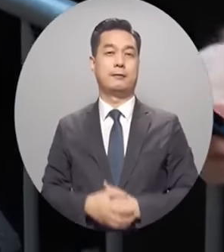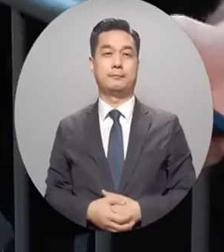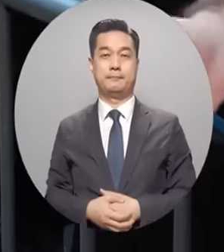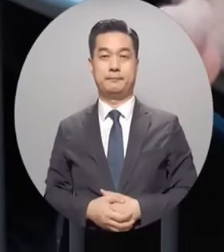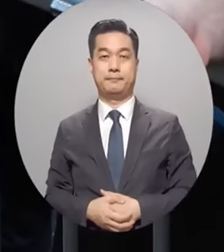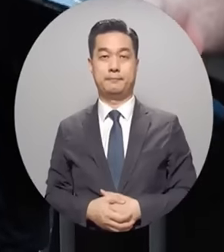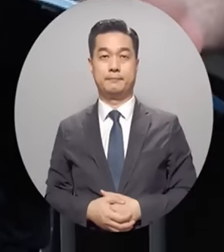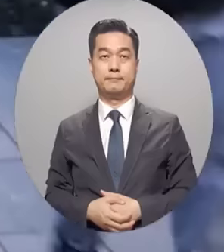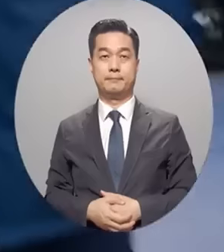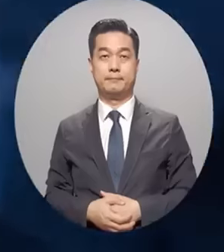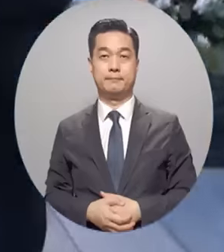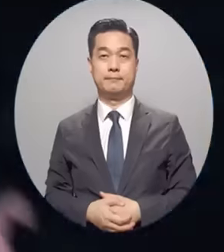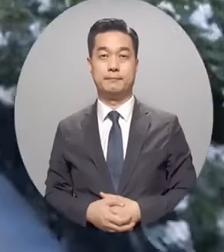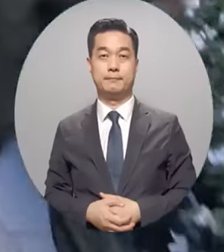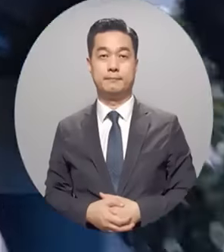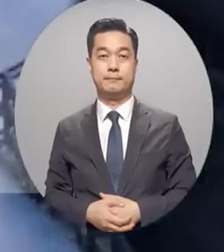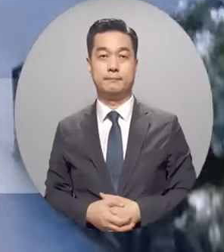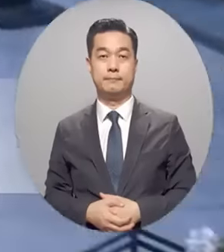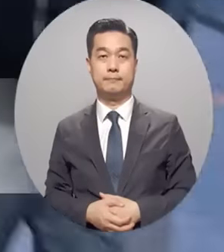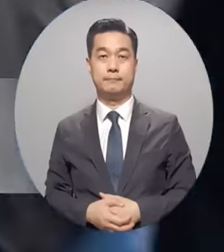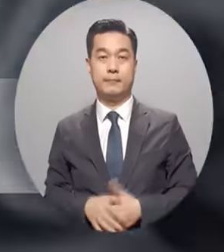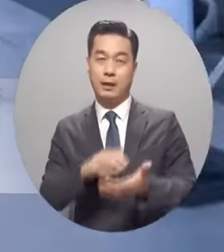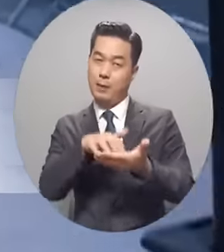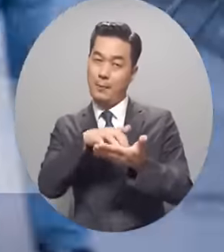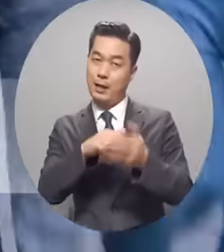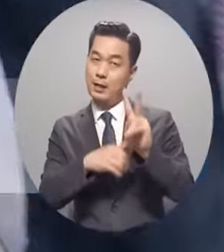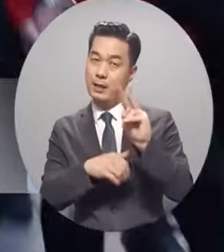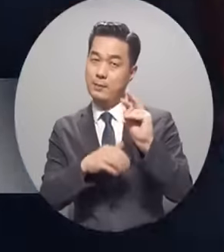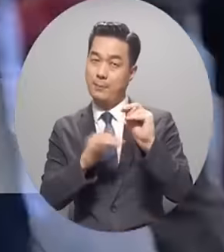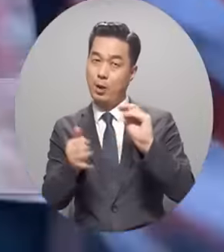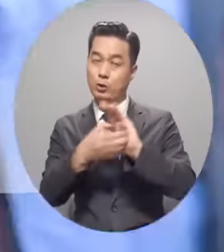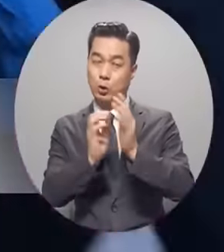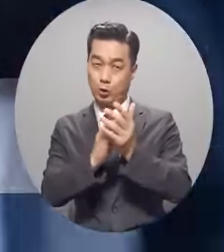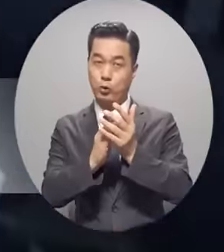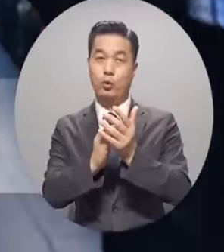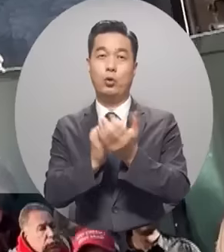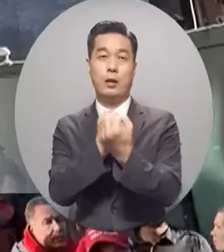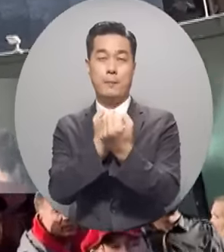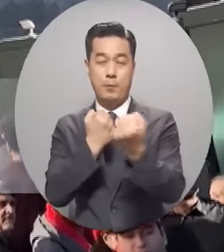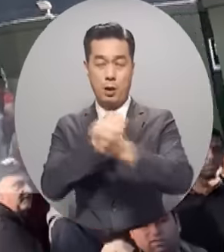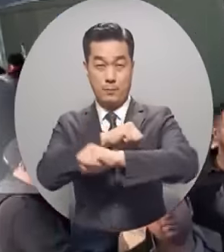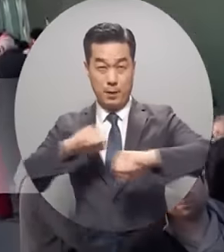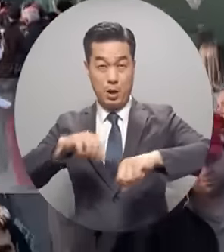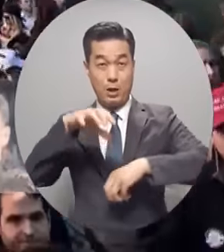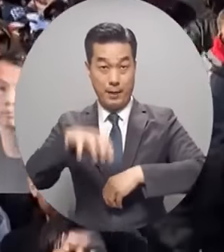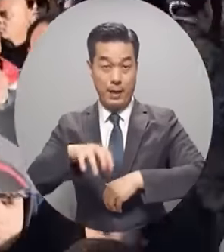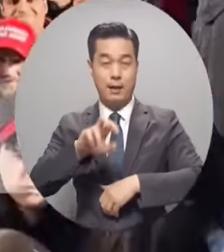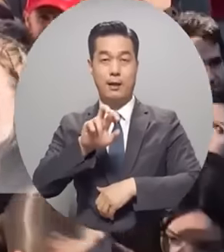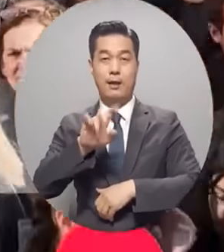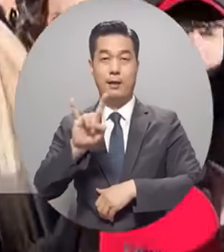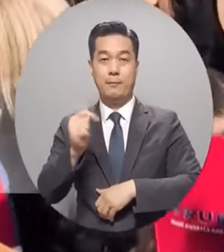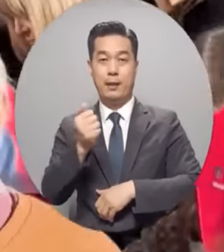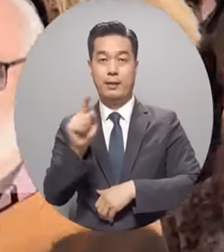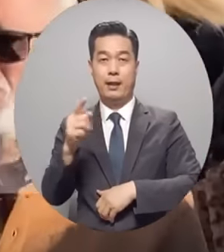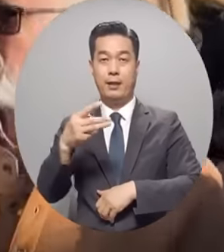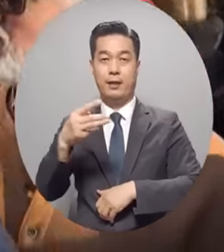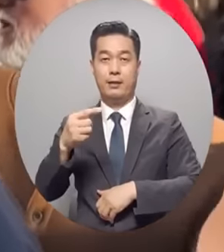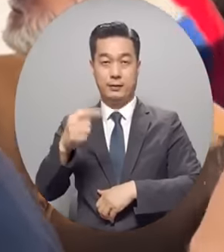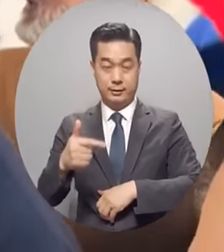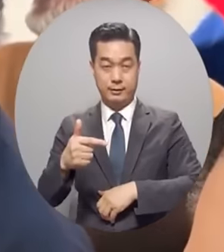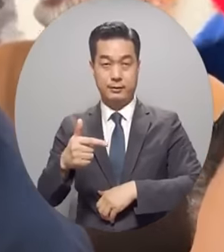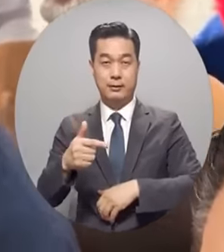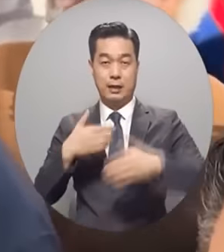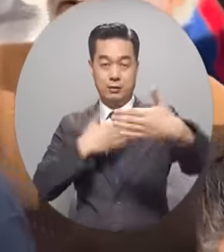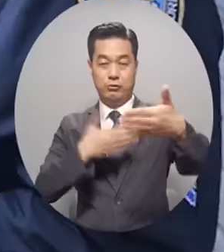들어찼습니다. 최대 2만 명을 수용할 수 있는 맨해튼 명소 매디슨 스퀘어 가든은 일찌감치